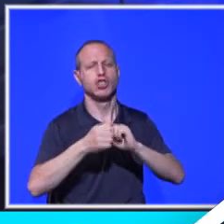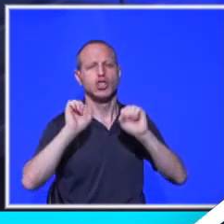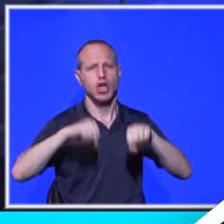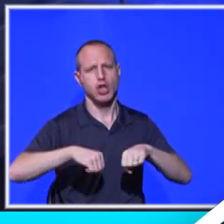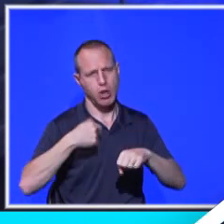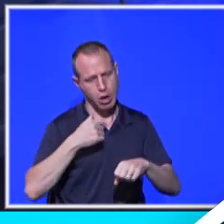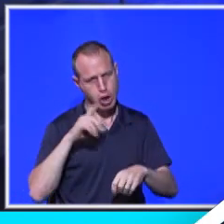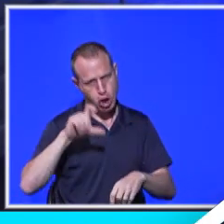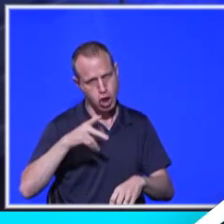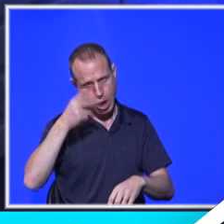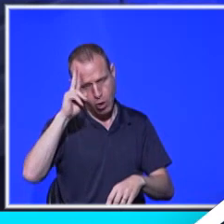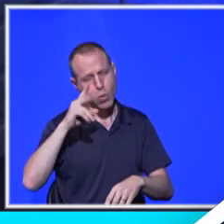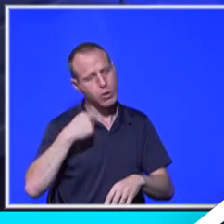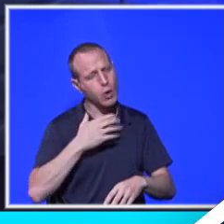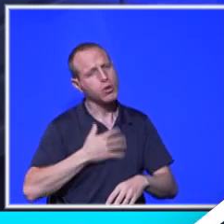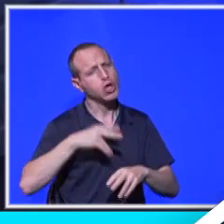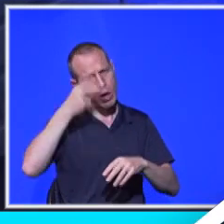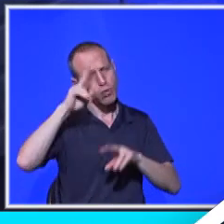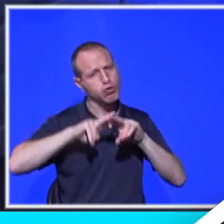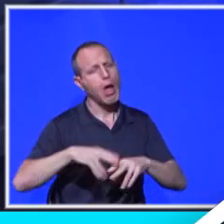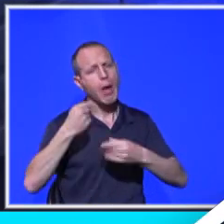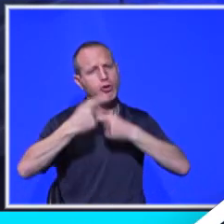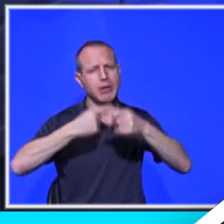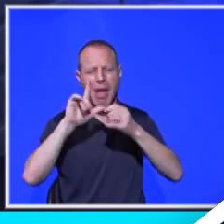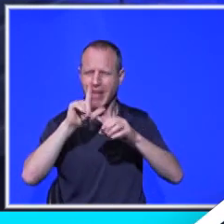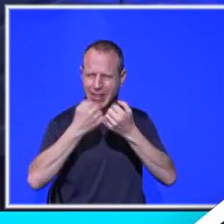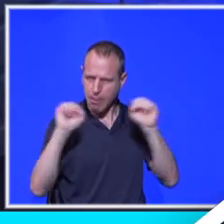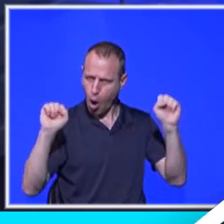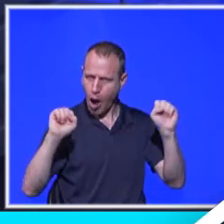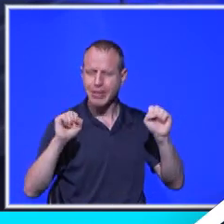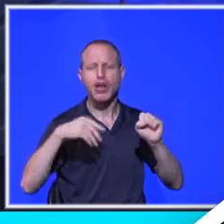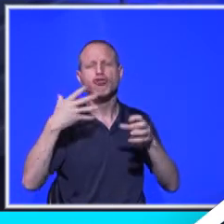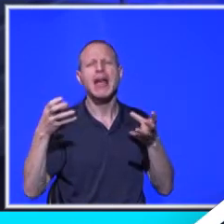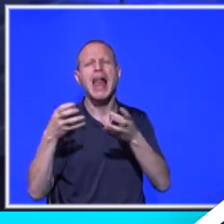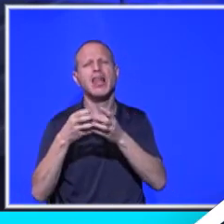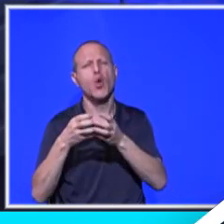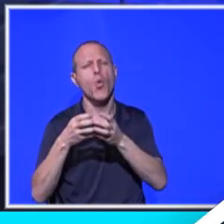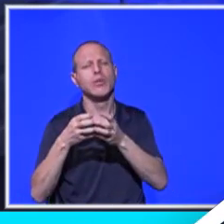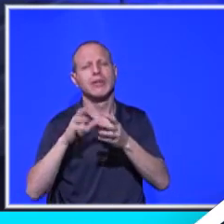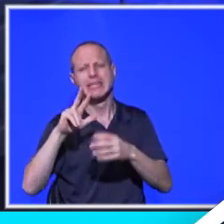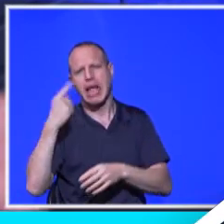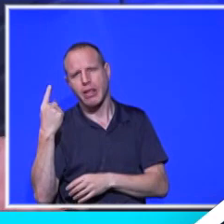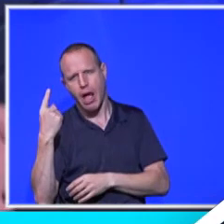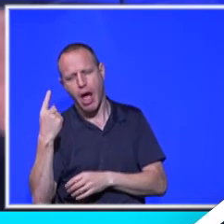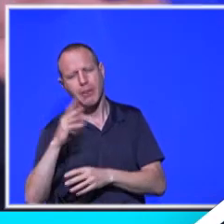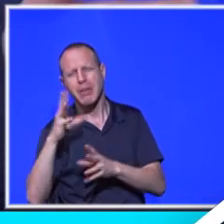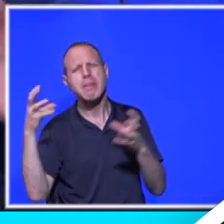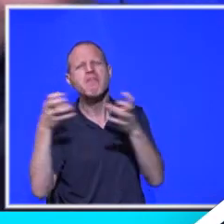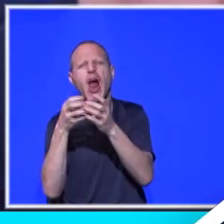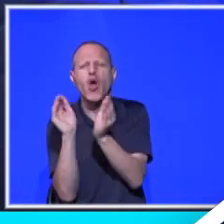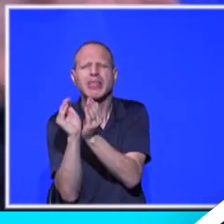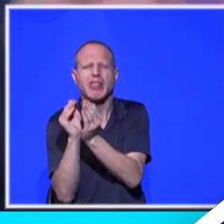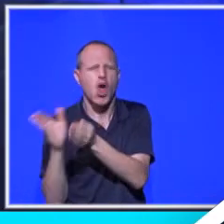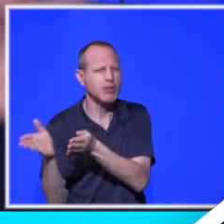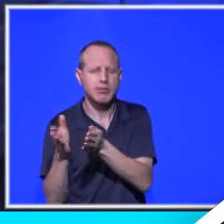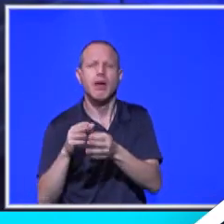אבל בדמוקרטיה שיהיה איזושהי אפשרות, שיהיה ליכוד בצד אחד ובלי כל מפלגות הלוויין האלה, ובצד שני איזושהי